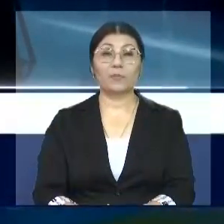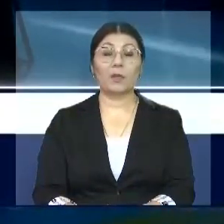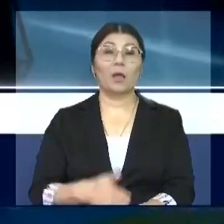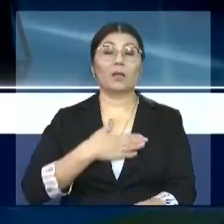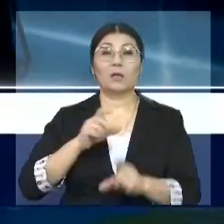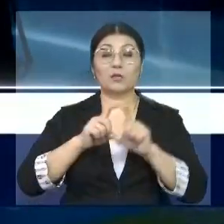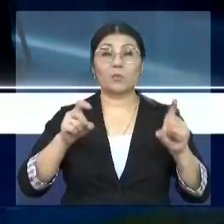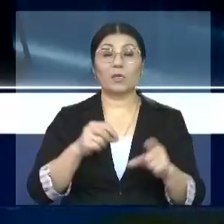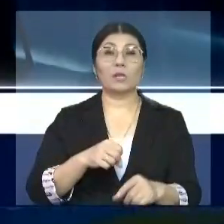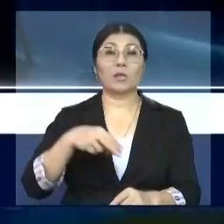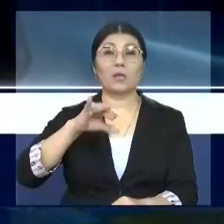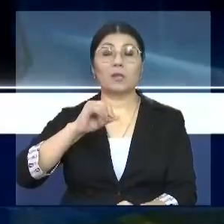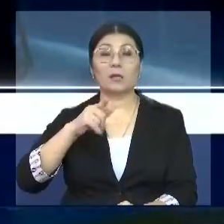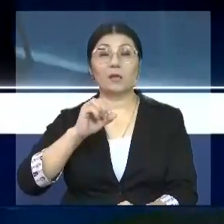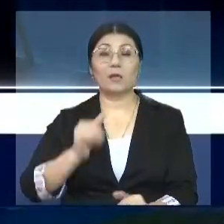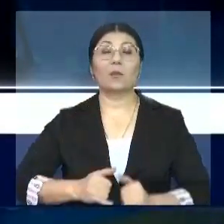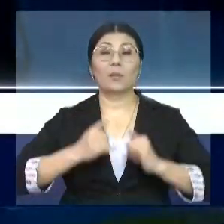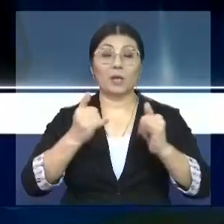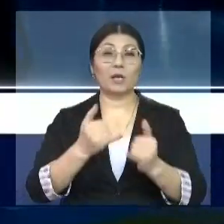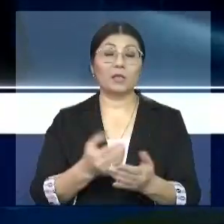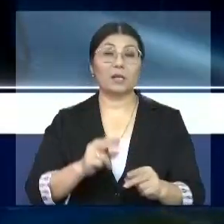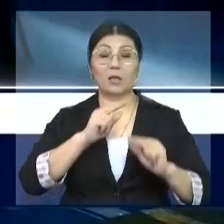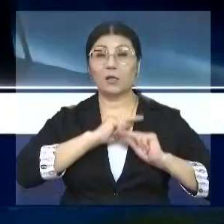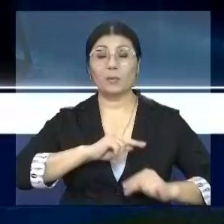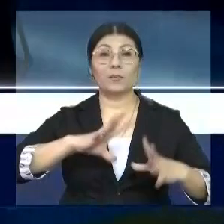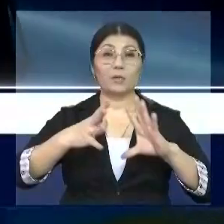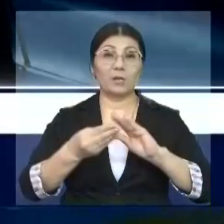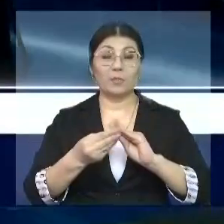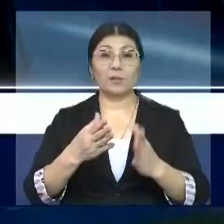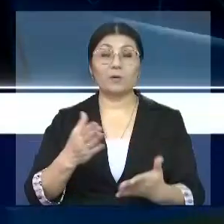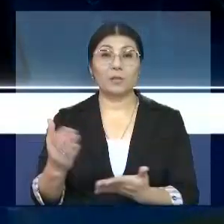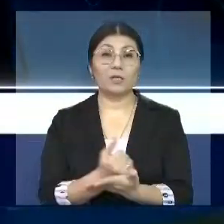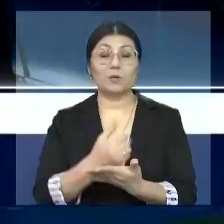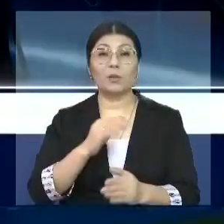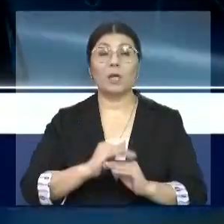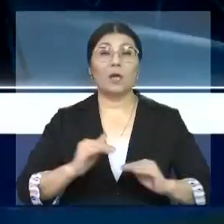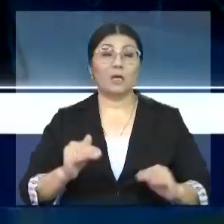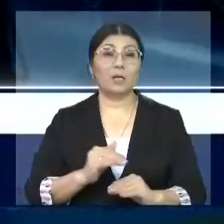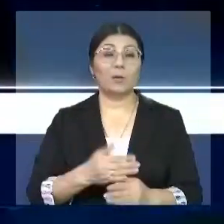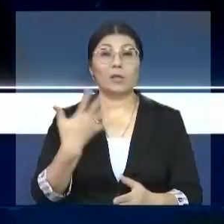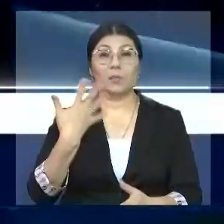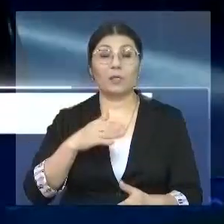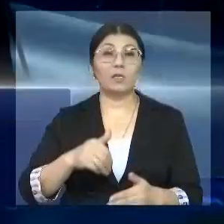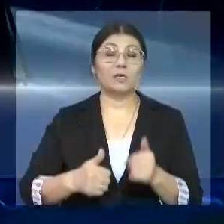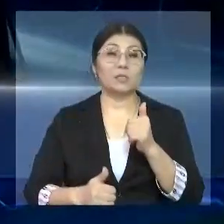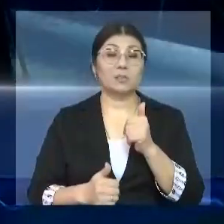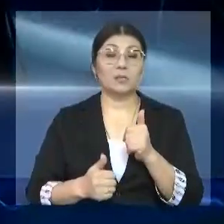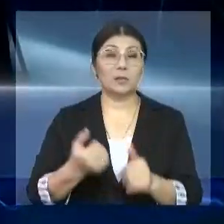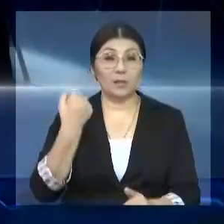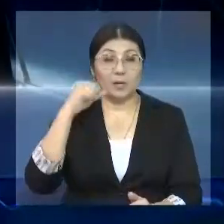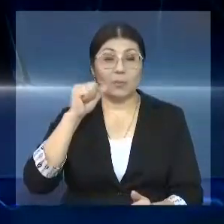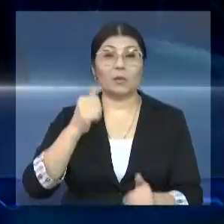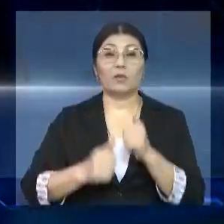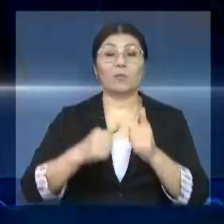Наша школа Жерши Ер-Едыге благодаря упорству достигла такого результата, я считаю, потому что ребята получили более 50 грамот в различных соревнованиях.